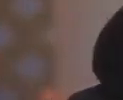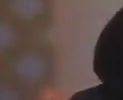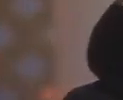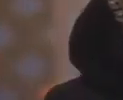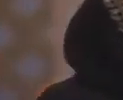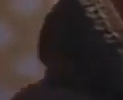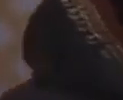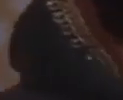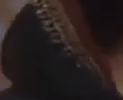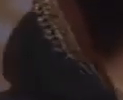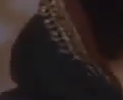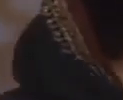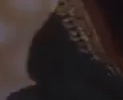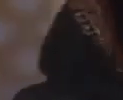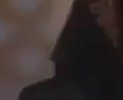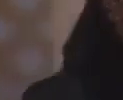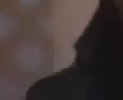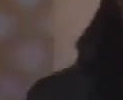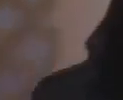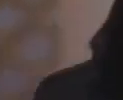मितवा मान।